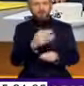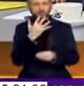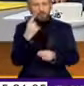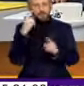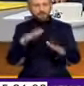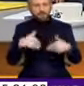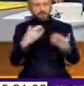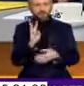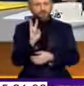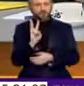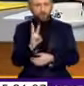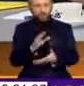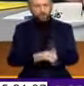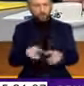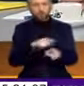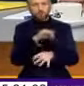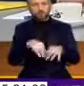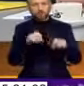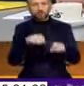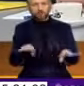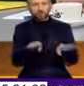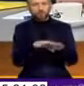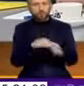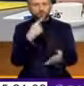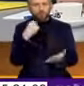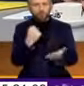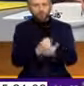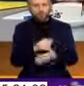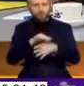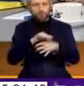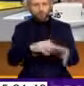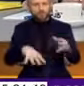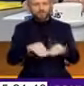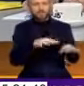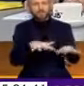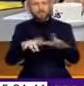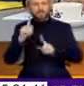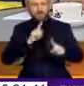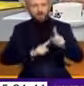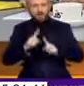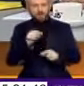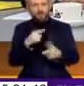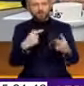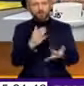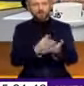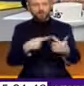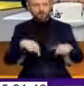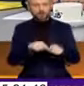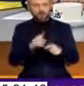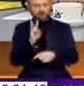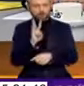ініціатива «Свободи». Такі проекти рішення подібні ухвалюються, проводяться в всіх місцевих радах, там, де є фракція